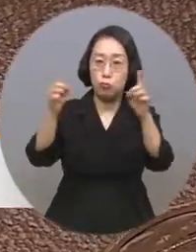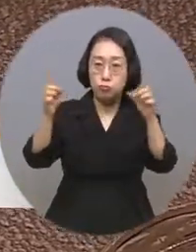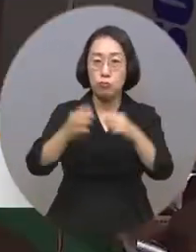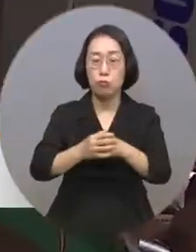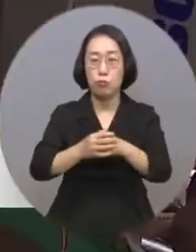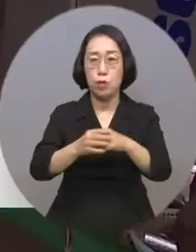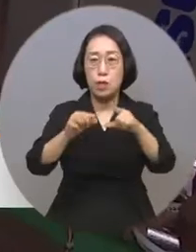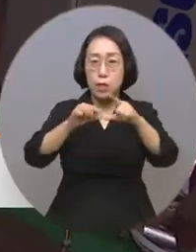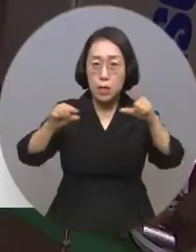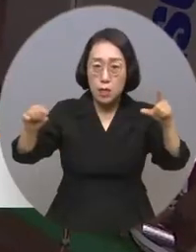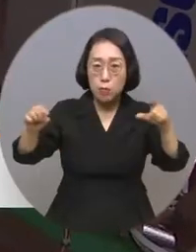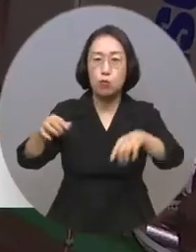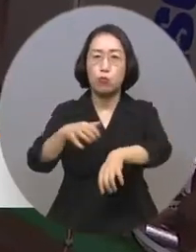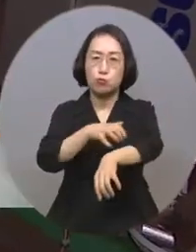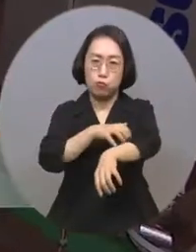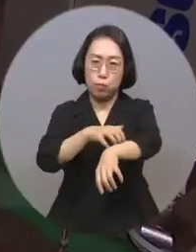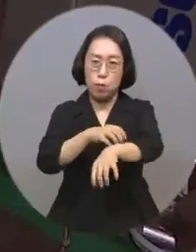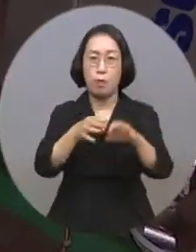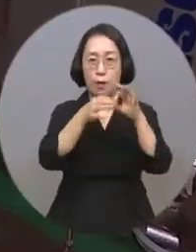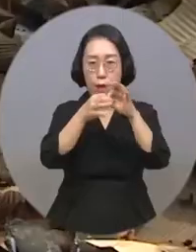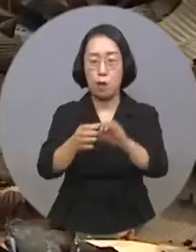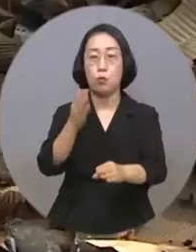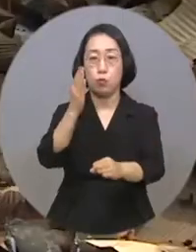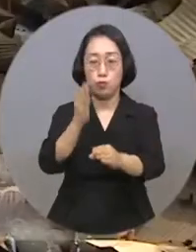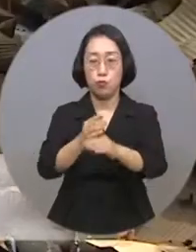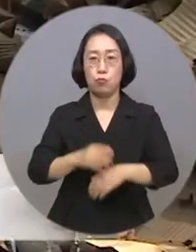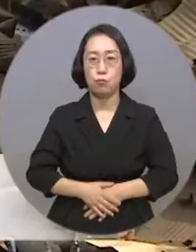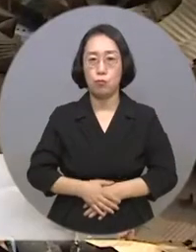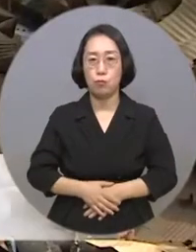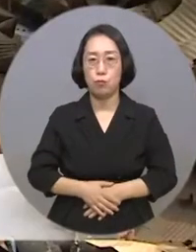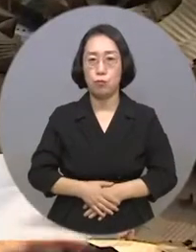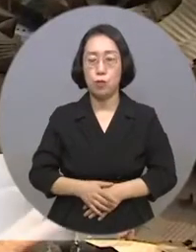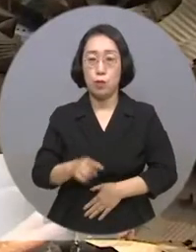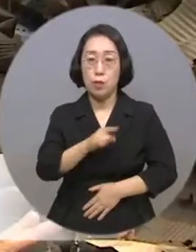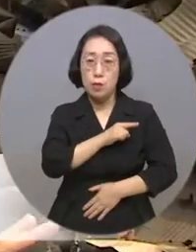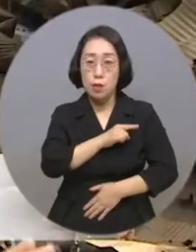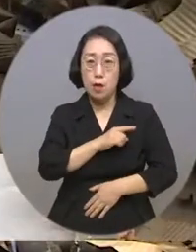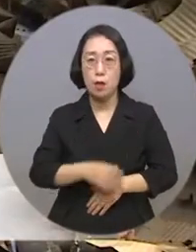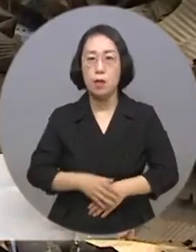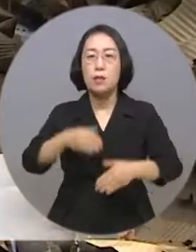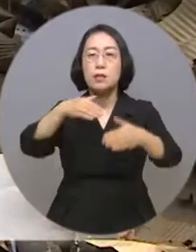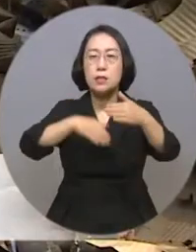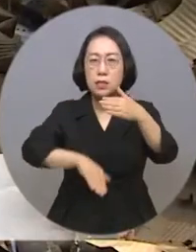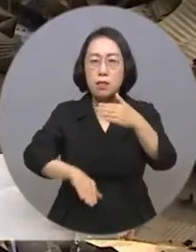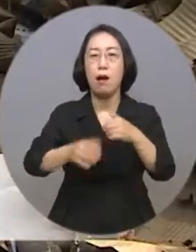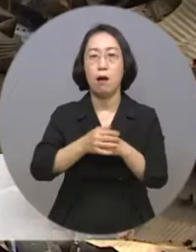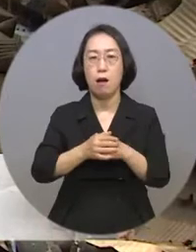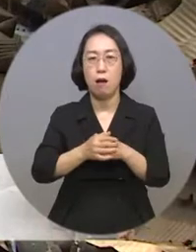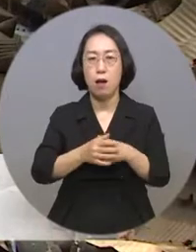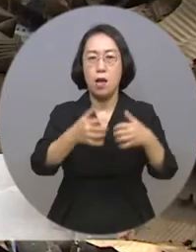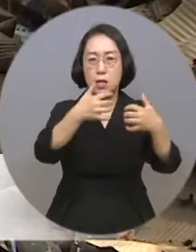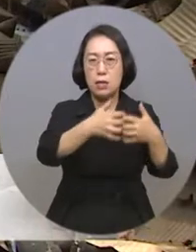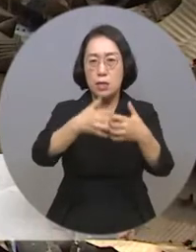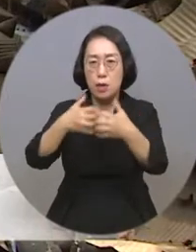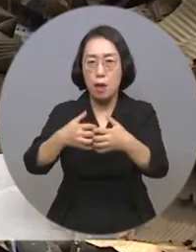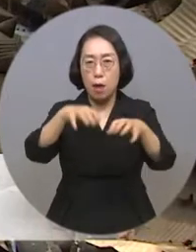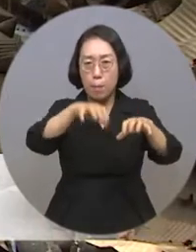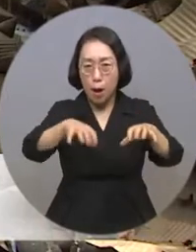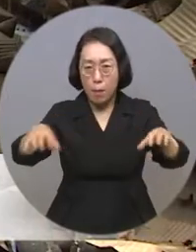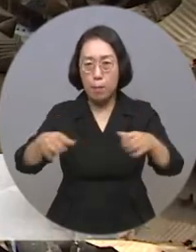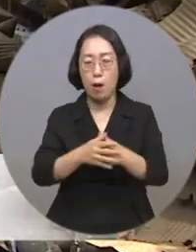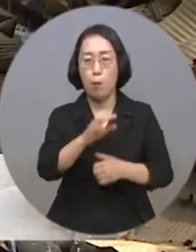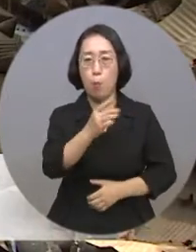복구되면서 어려움이 계속되는 상황입니다. 가장 심각한 게 지하인데 지하에 기계가 다 있어요. 뭐